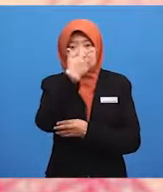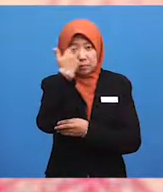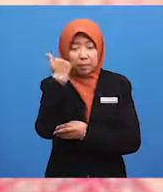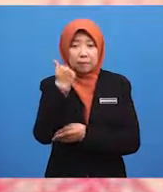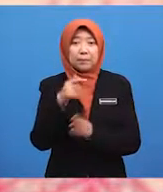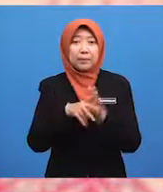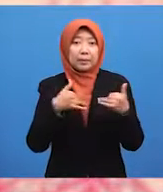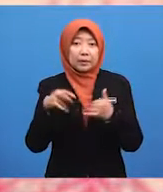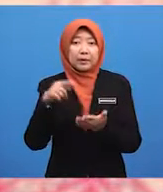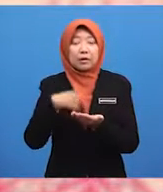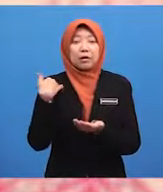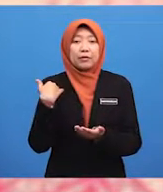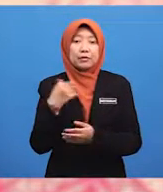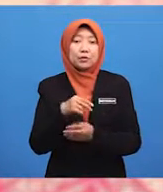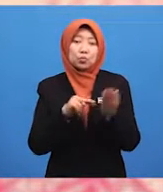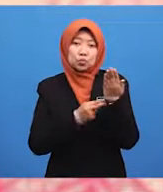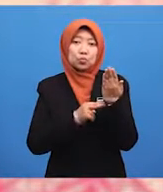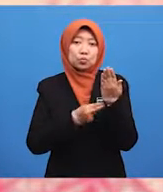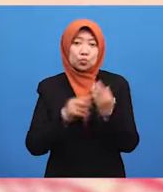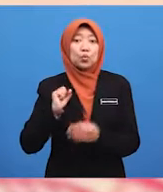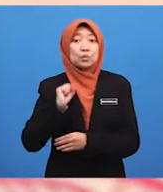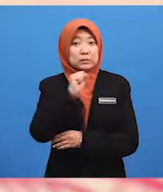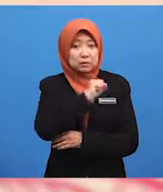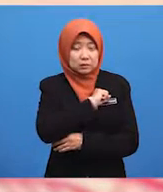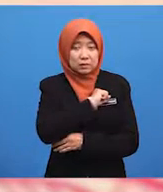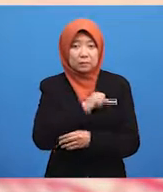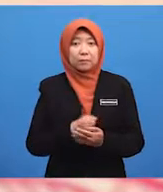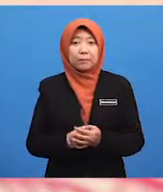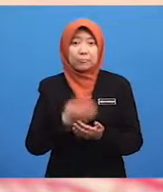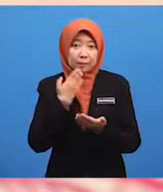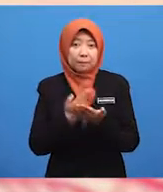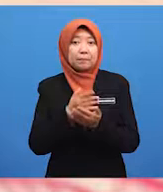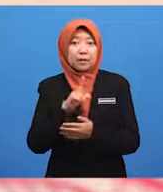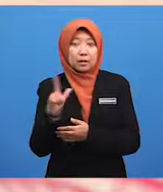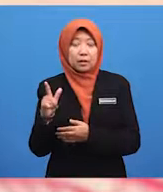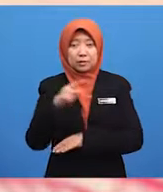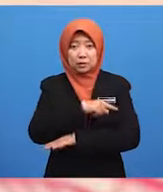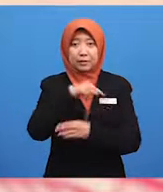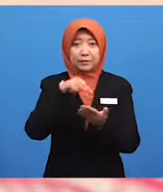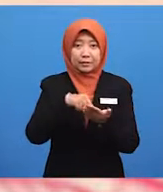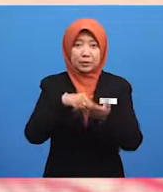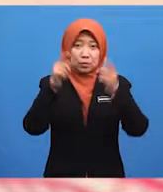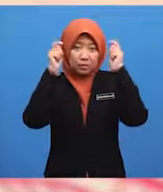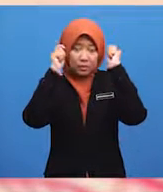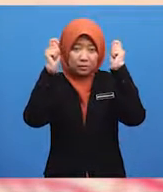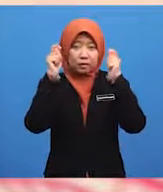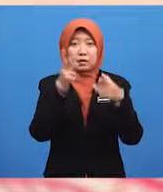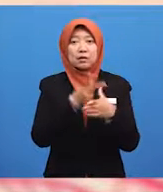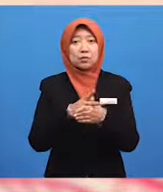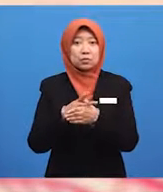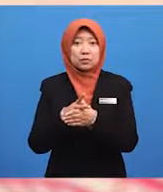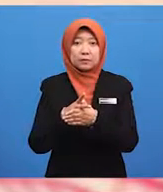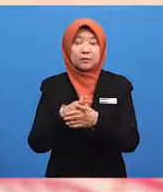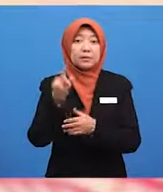ada mengandungi unsur-unsur syirik. Baiklah murid-murid, pada hari ini, Ustazah akan